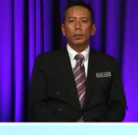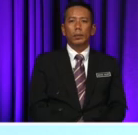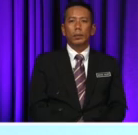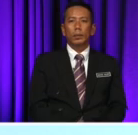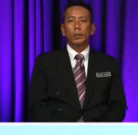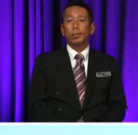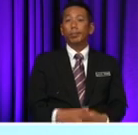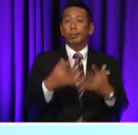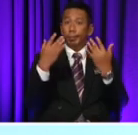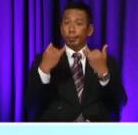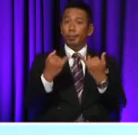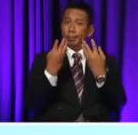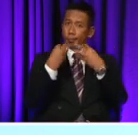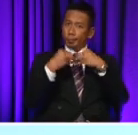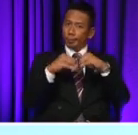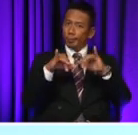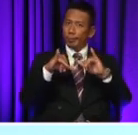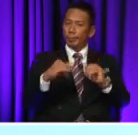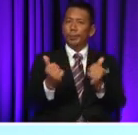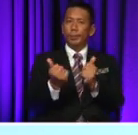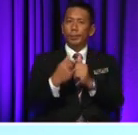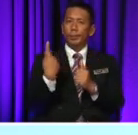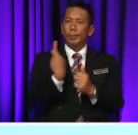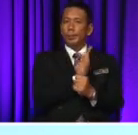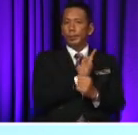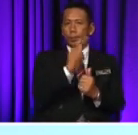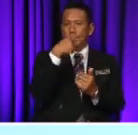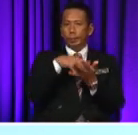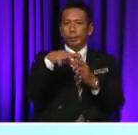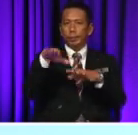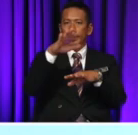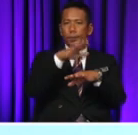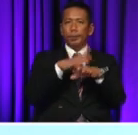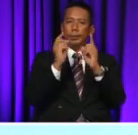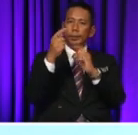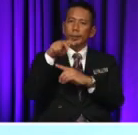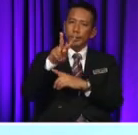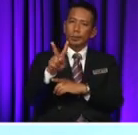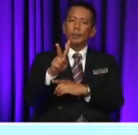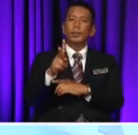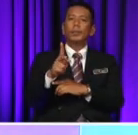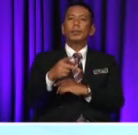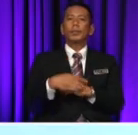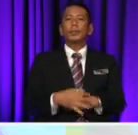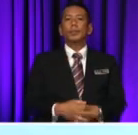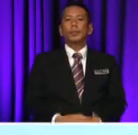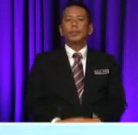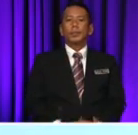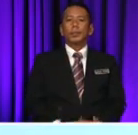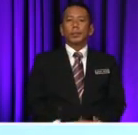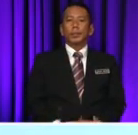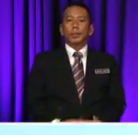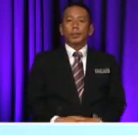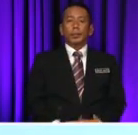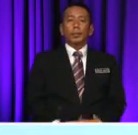baik sekarang anda bersama dengan kami dalam slot Menengah Atas Didik TV KTM dan hari ini kita belajar mata pelajaran Islam